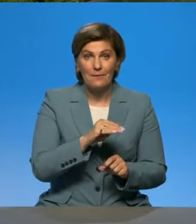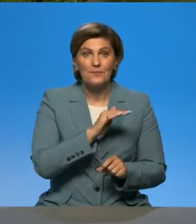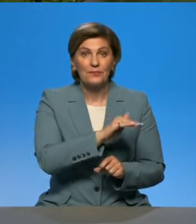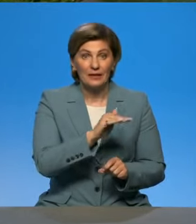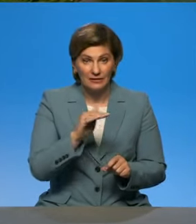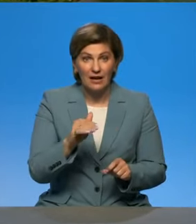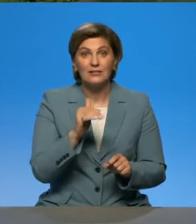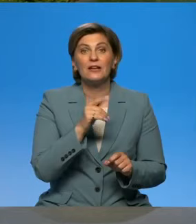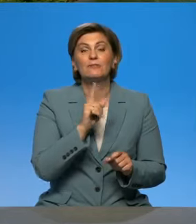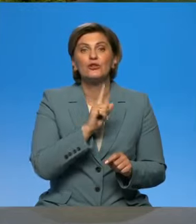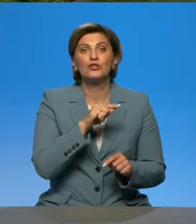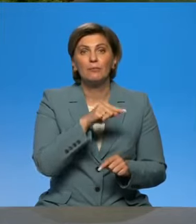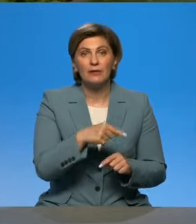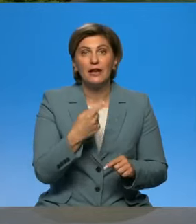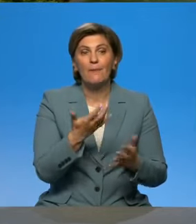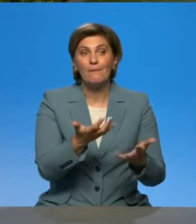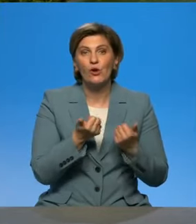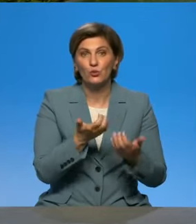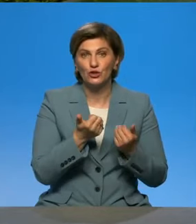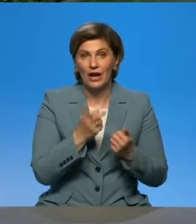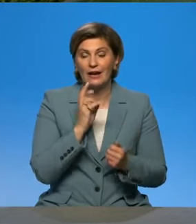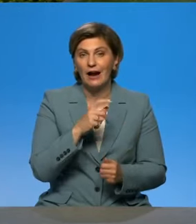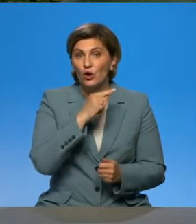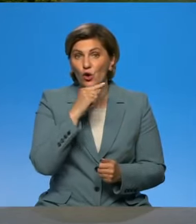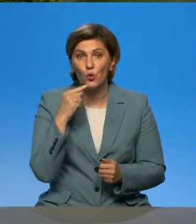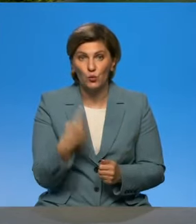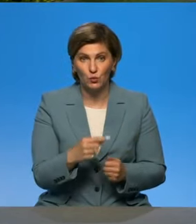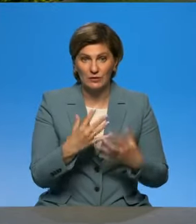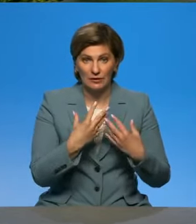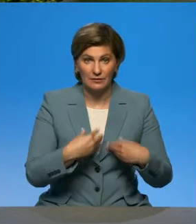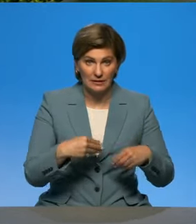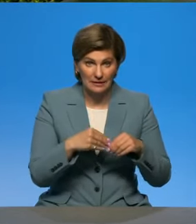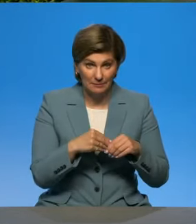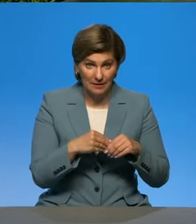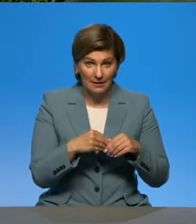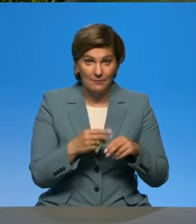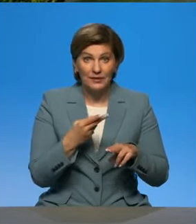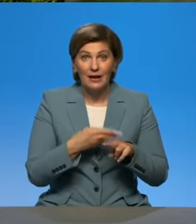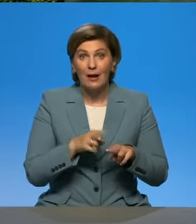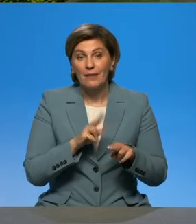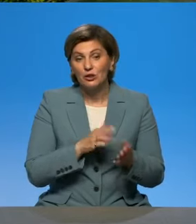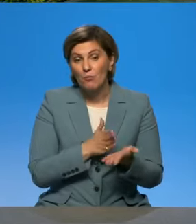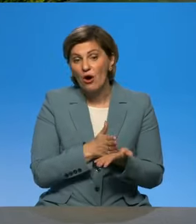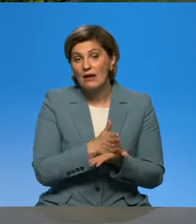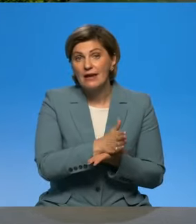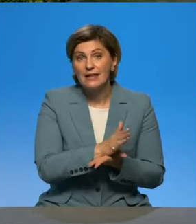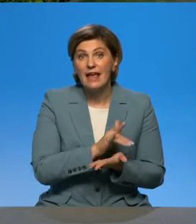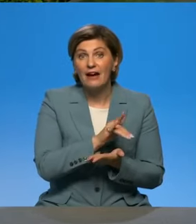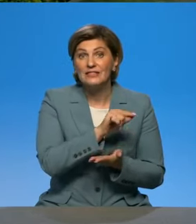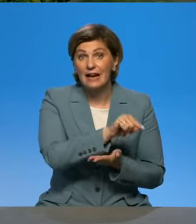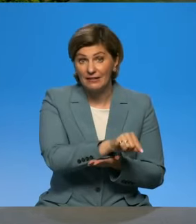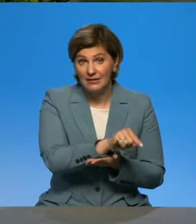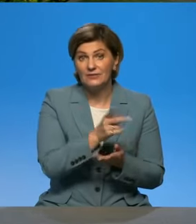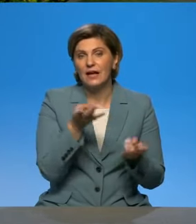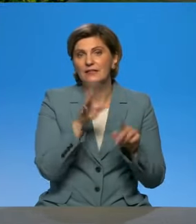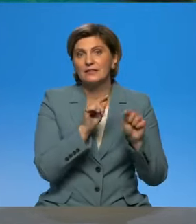они приходили и получали, как русская семья, потому что она русская семья. И поэтому линия австралийцев наших осталась там.